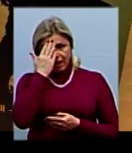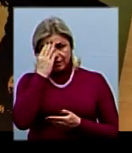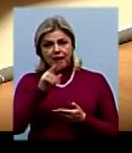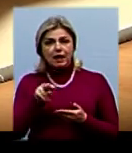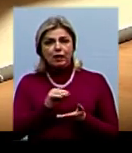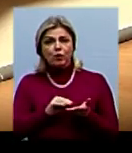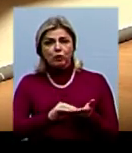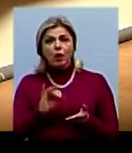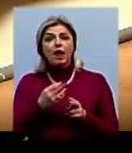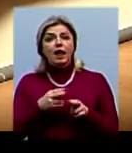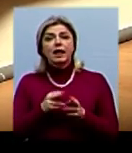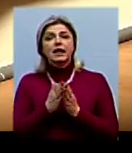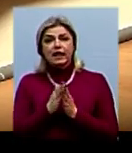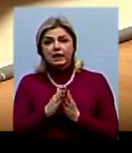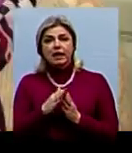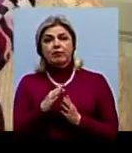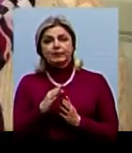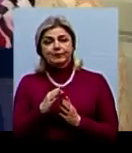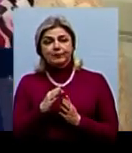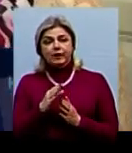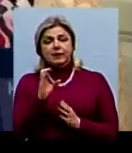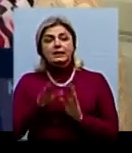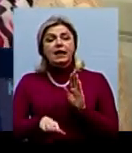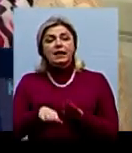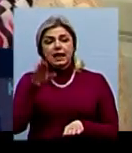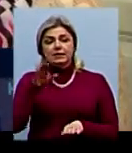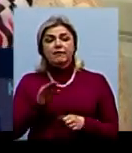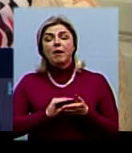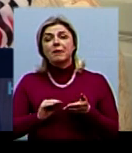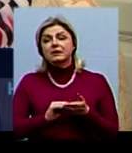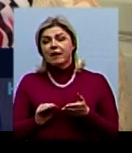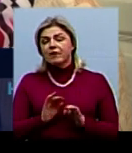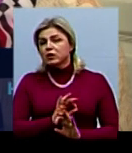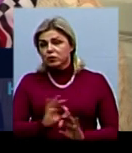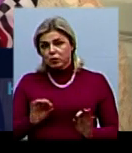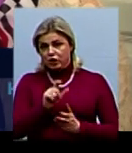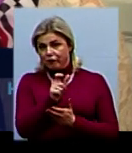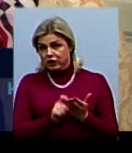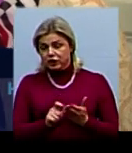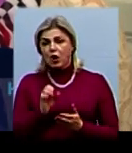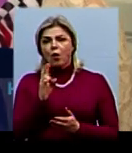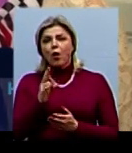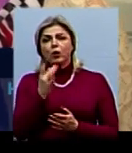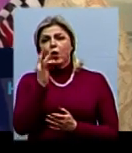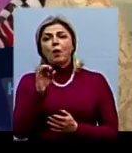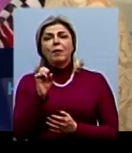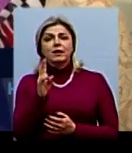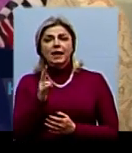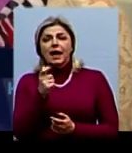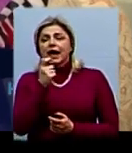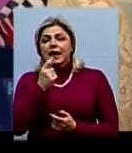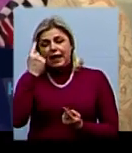не можна вважати його дебютом у цій сфері. Він з дитинства писав чудові вірші. Він романтик, він лірик, він